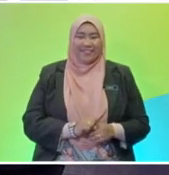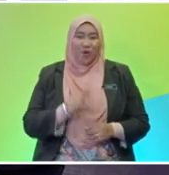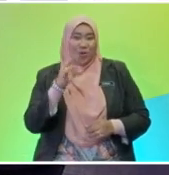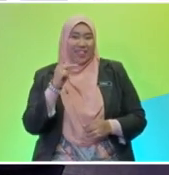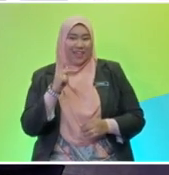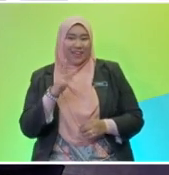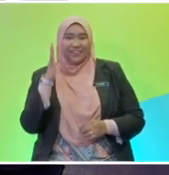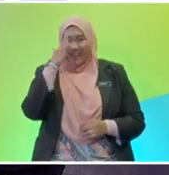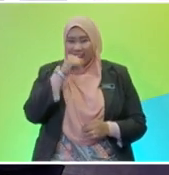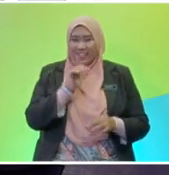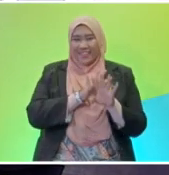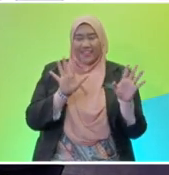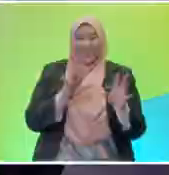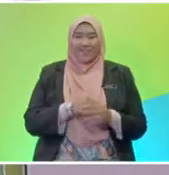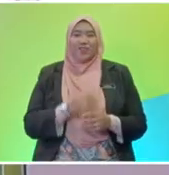cantiknya